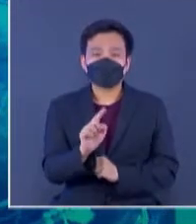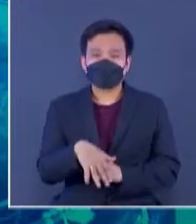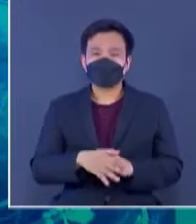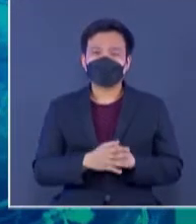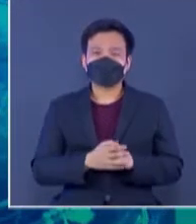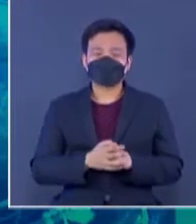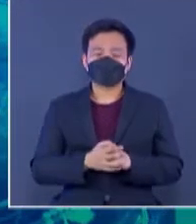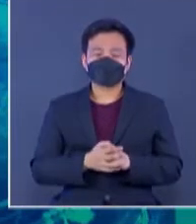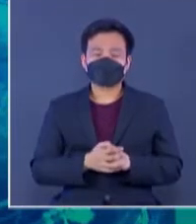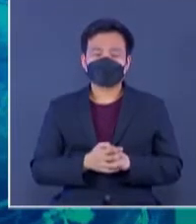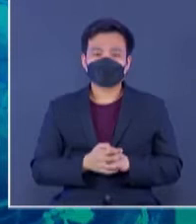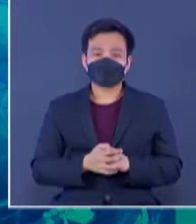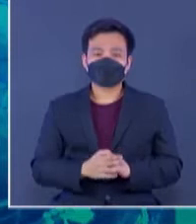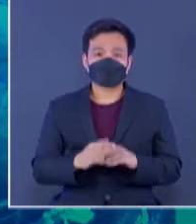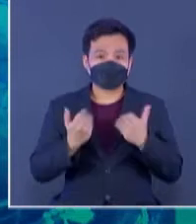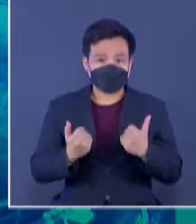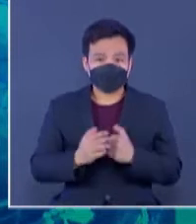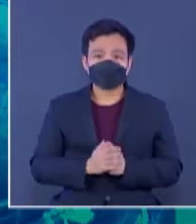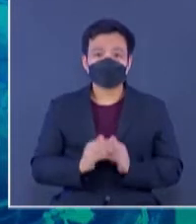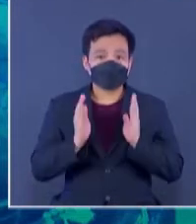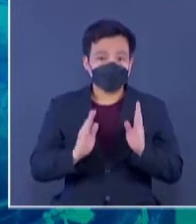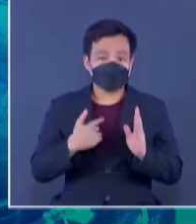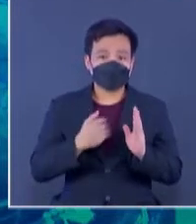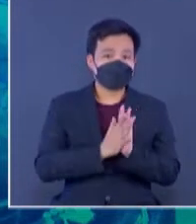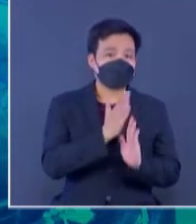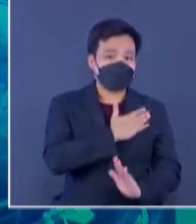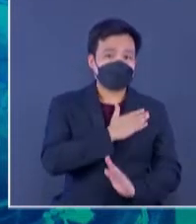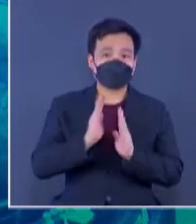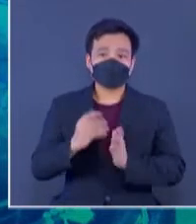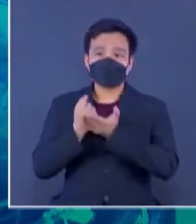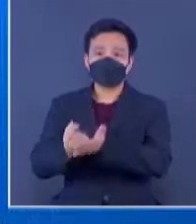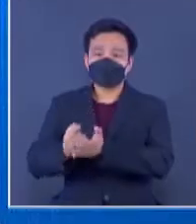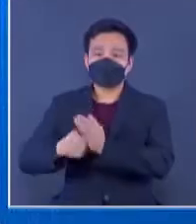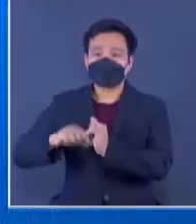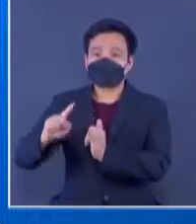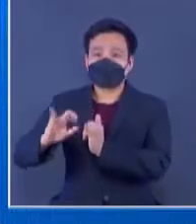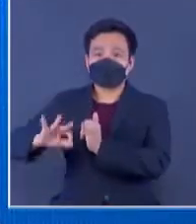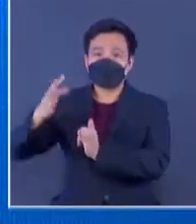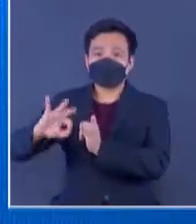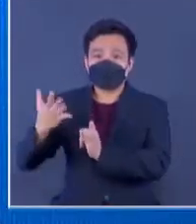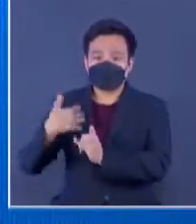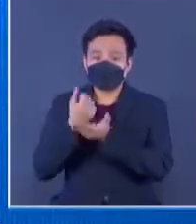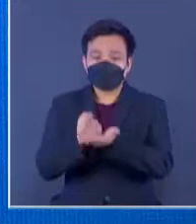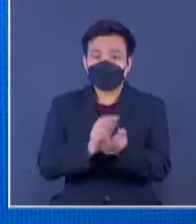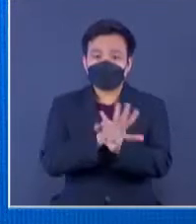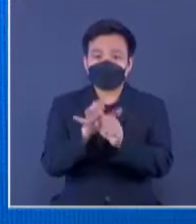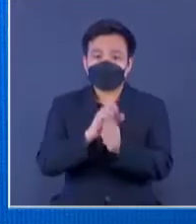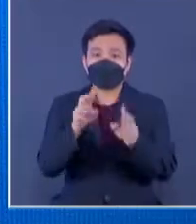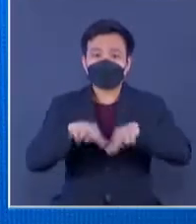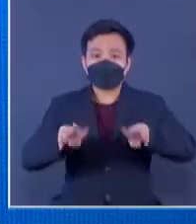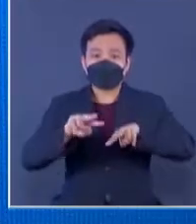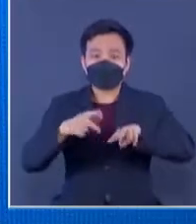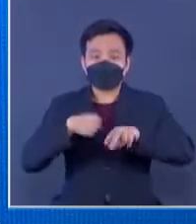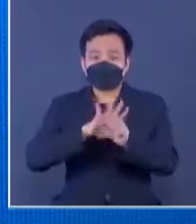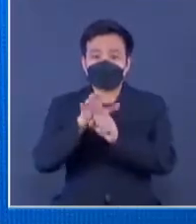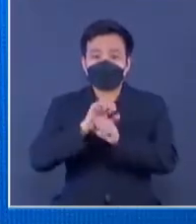จจุบันนี้เนี่ยมีสัปเหร่อมีพระสงฆ ์ ที่เข้ามาทำหน้าที่เกี่ยวกับโควิด -19 ในการชาปนกิจศพผู้เสีย